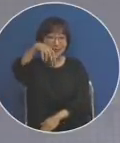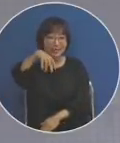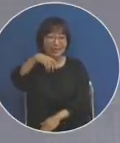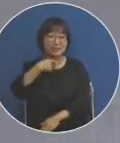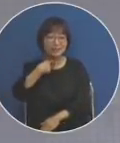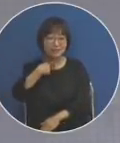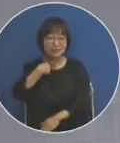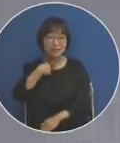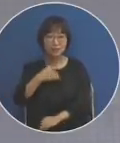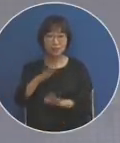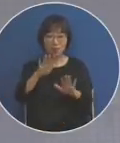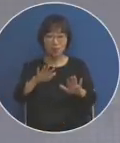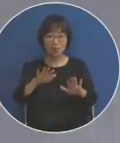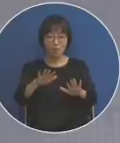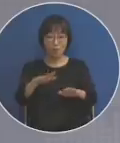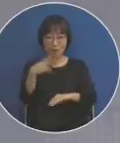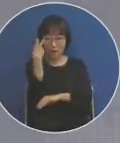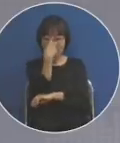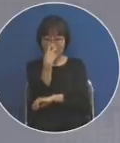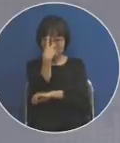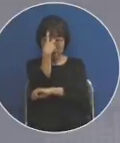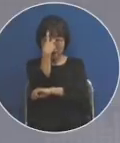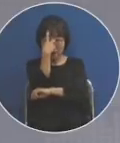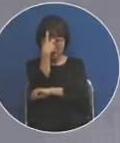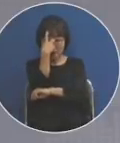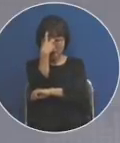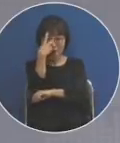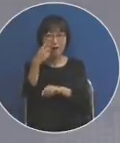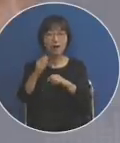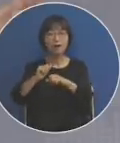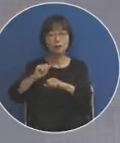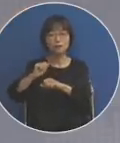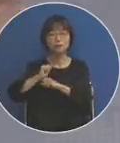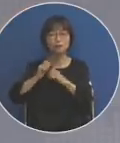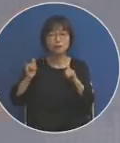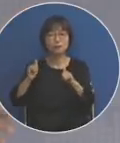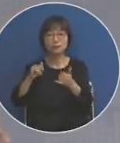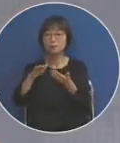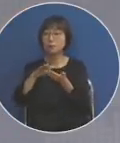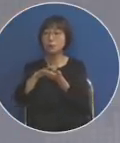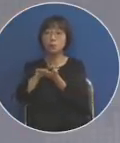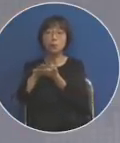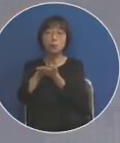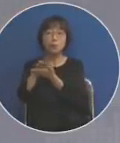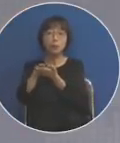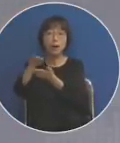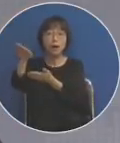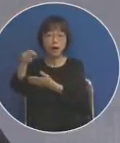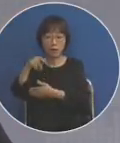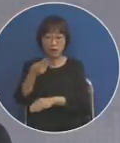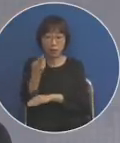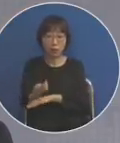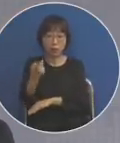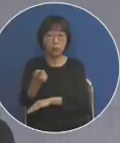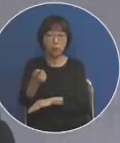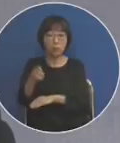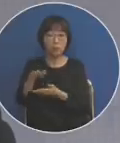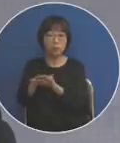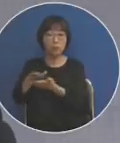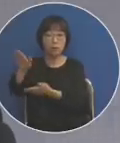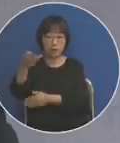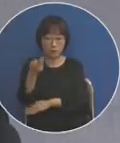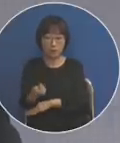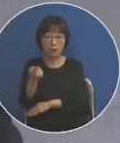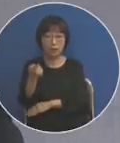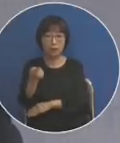이 지키는 파수꾼이 어디 놀러 가 없은 거예요. The guard he went out from his